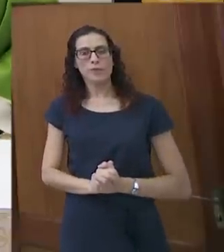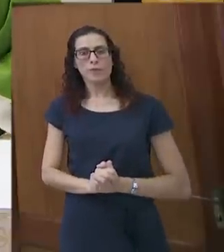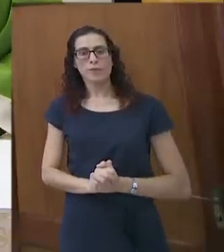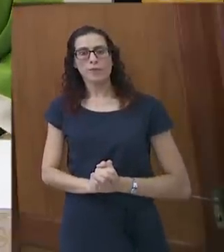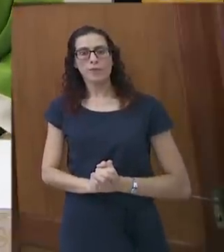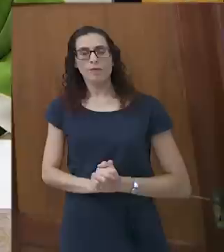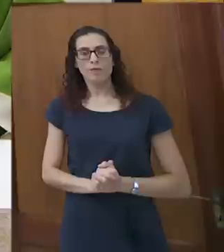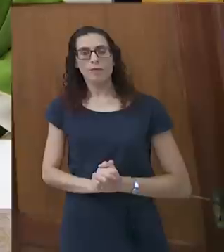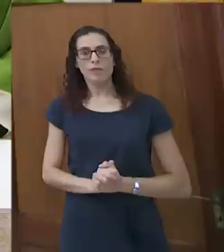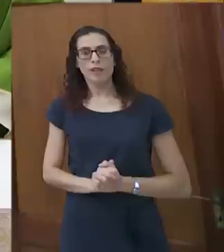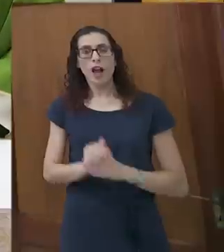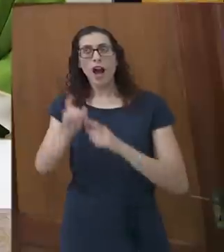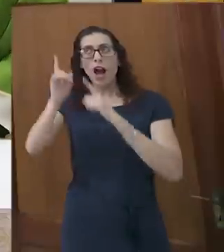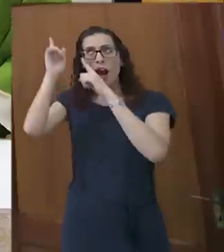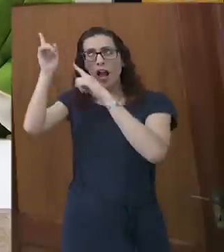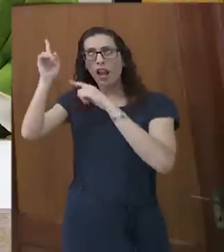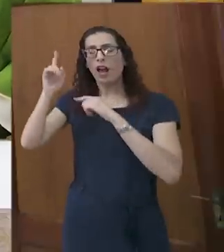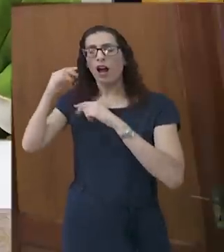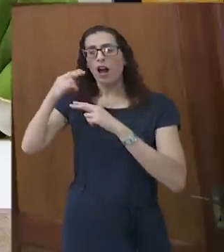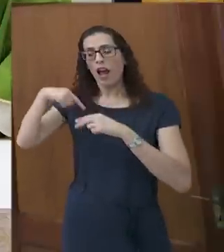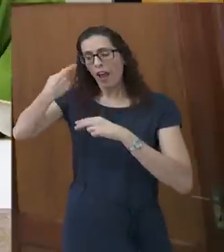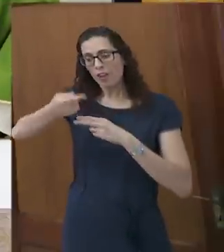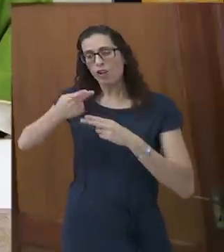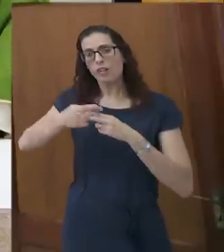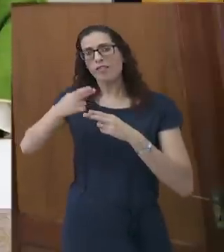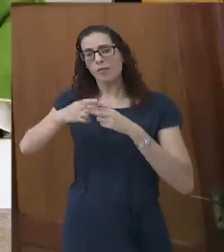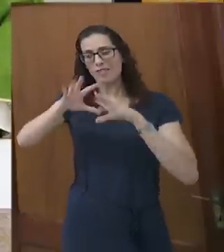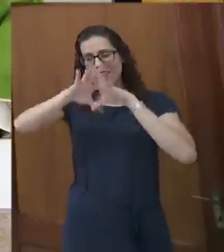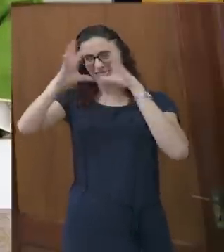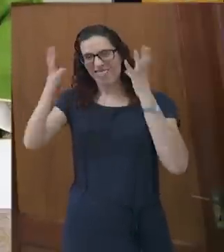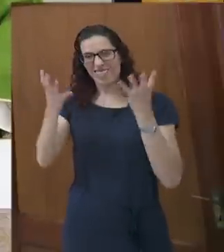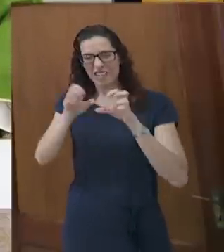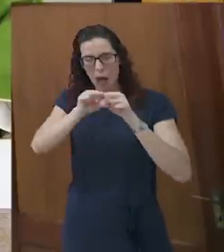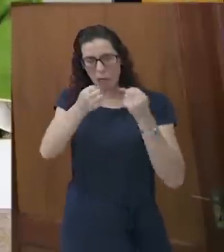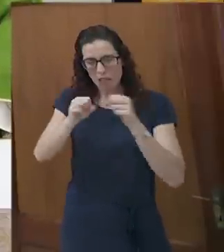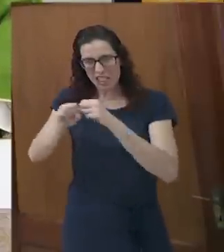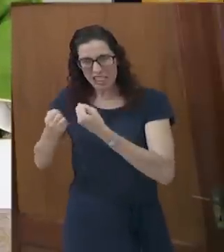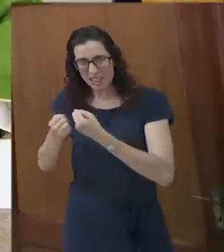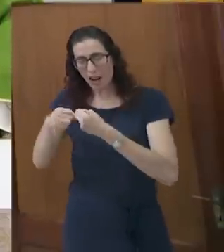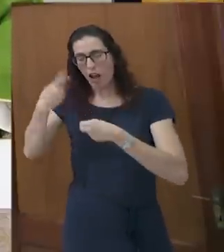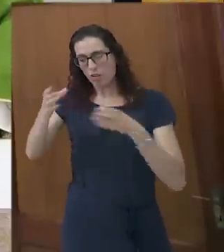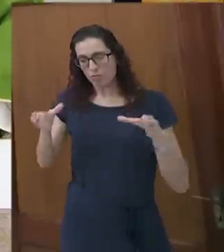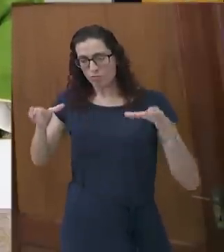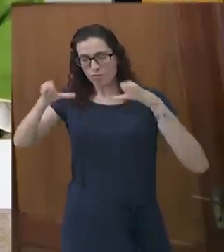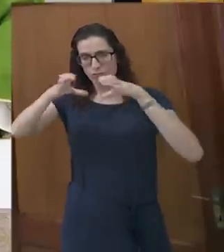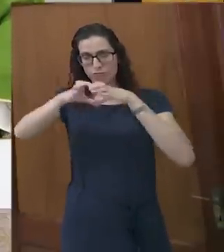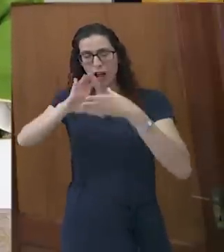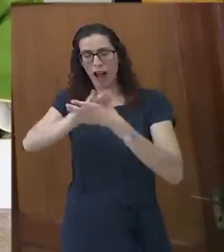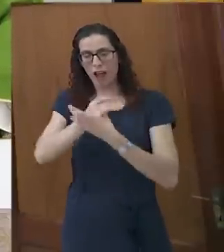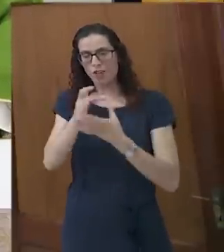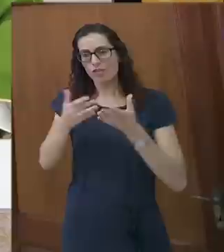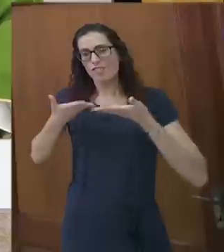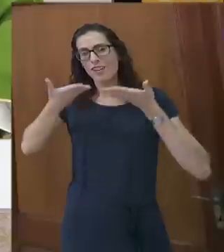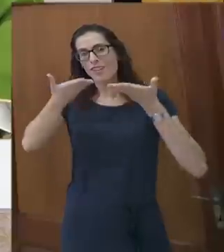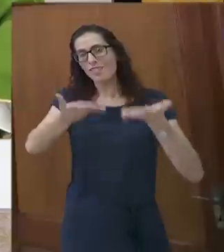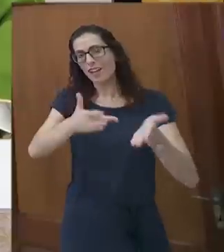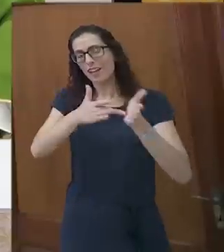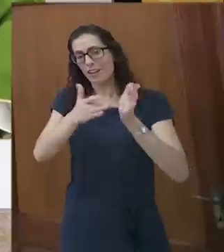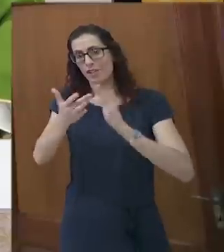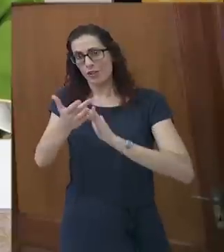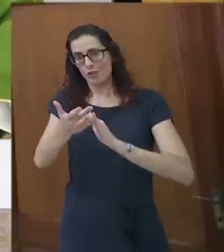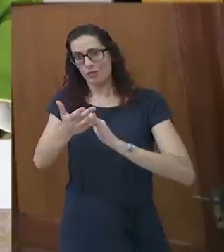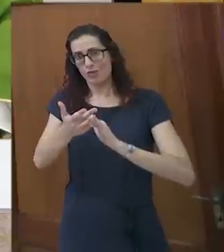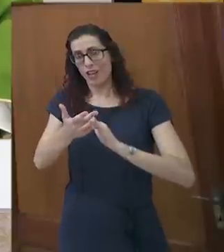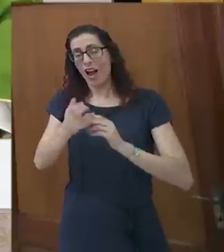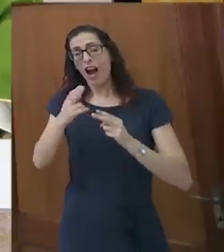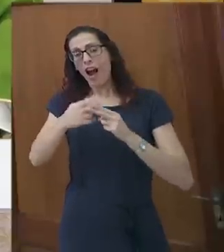U Alla, interġajt waqqaft id-dinja mġarfa billi ibnek ċekken lilu nifsu, imla lil-fidili tijak ferħ